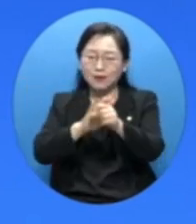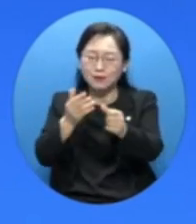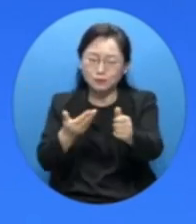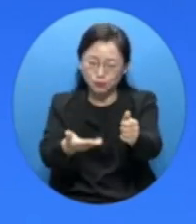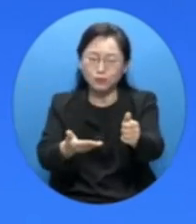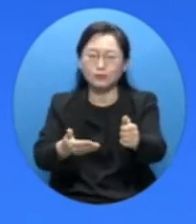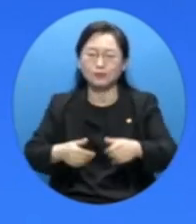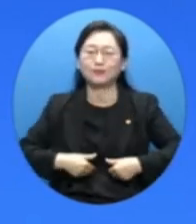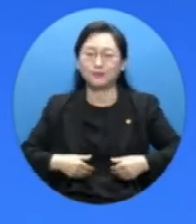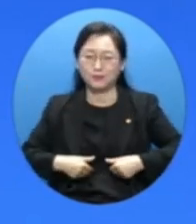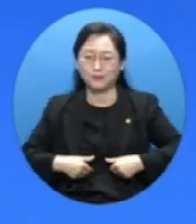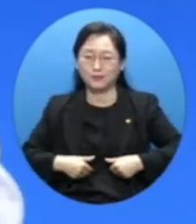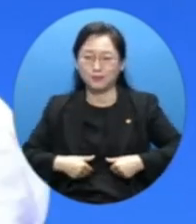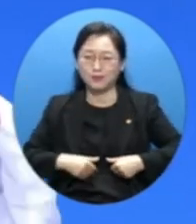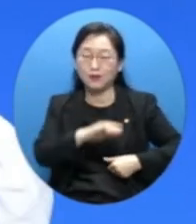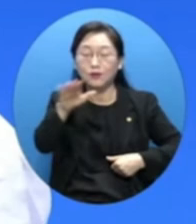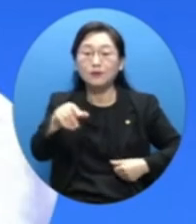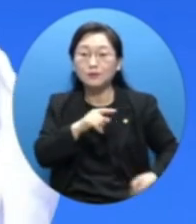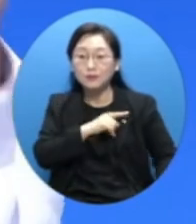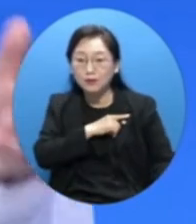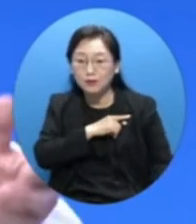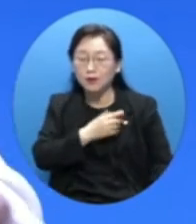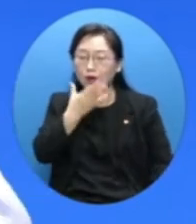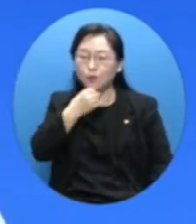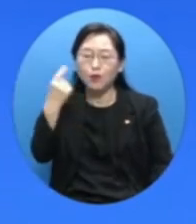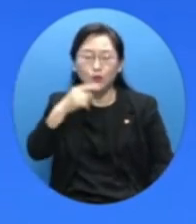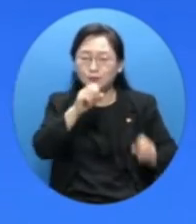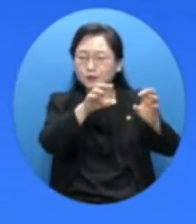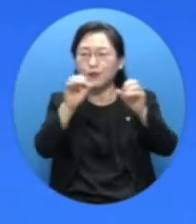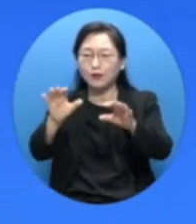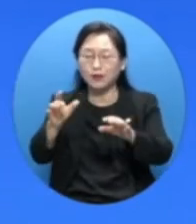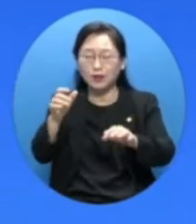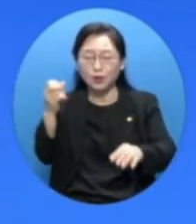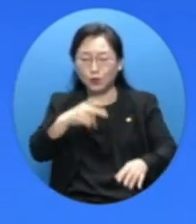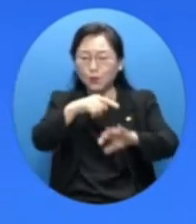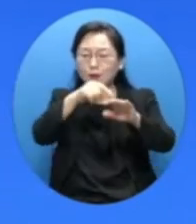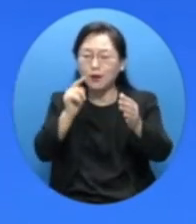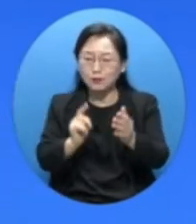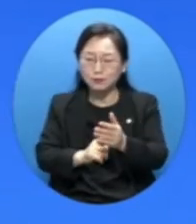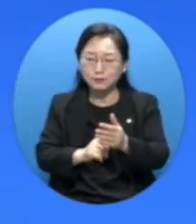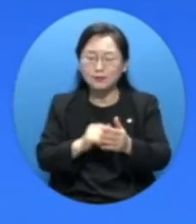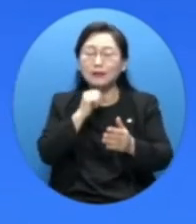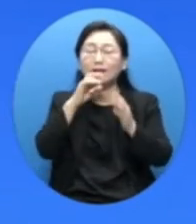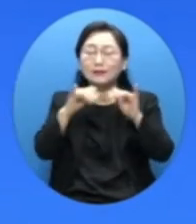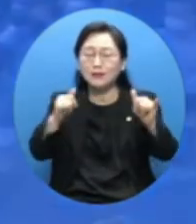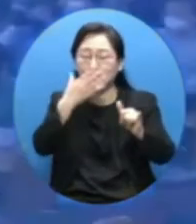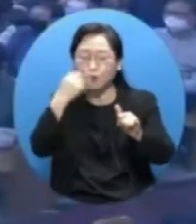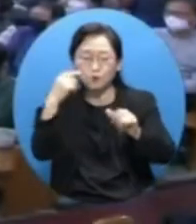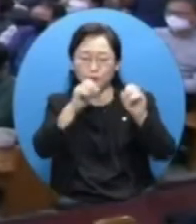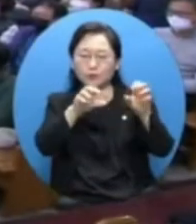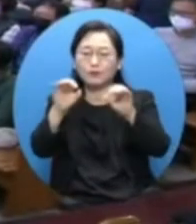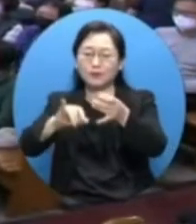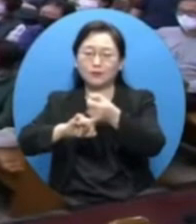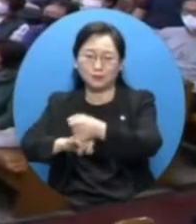것입니다. 우리들이 먼저 그들에게 복음을 전하고 나가서 심령이 가난한 자들에게 복음을 전해야 되는 것입니다.